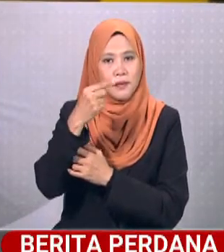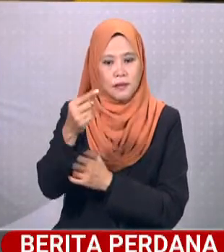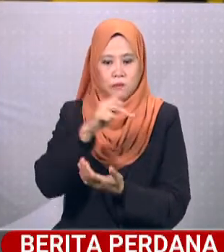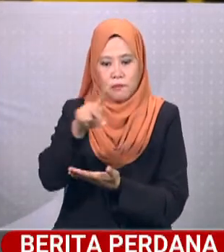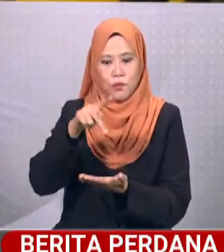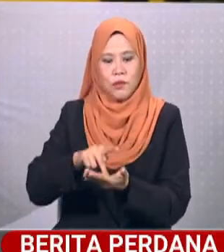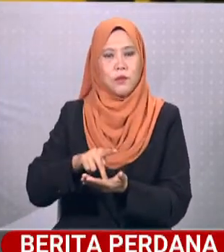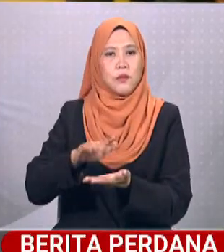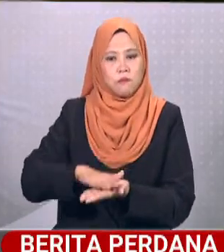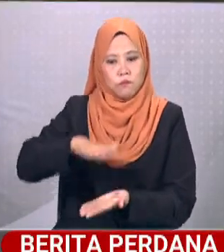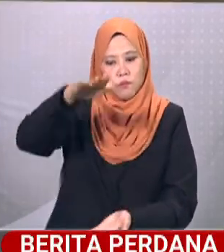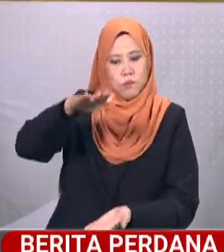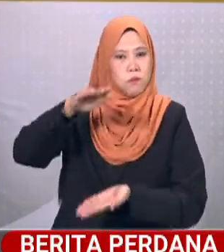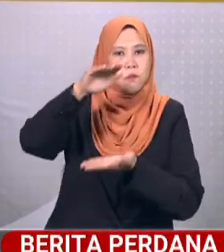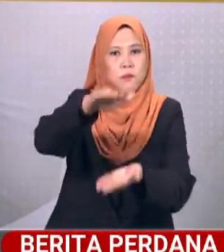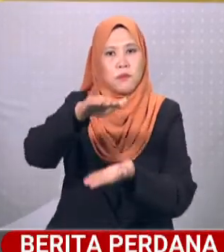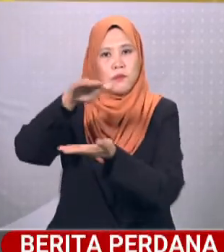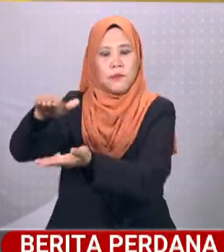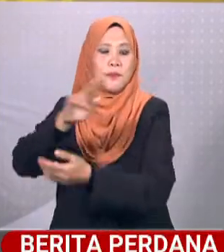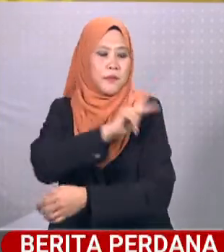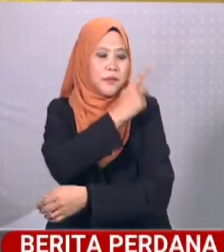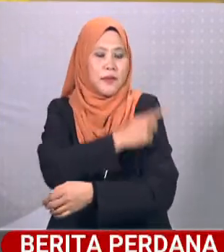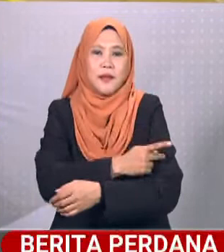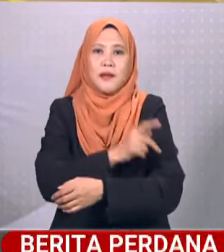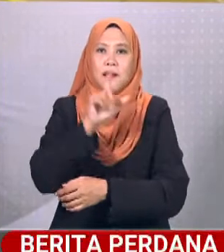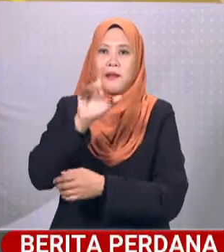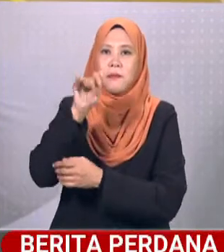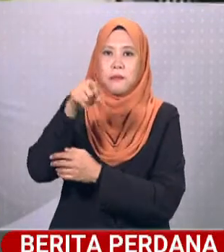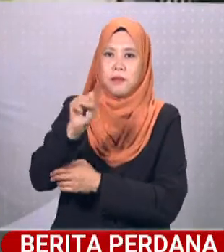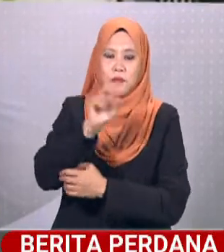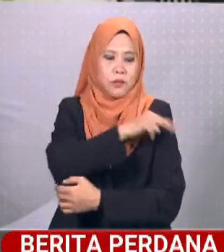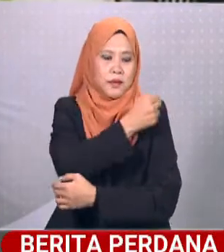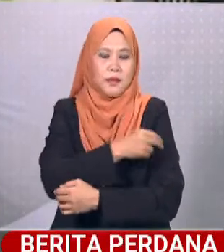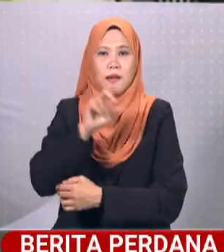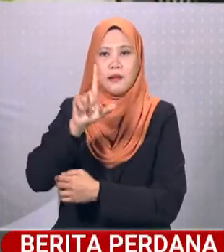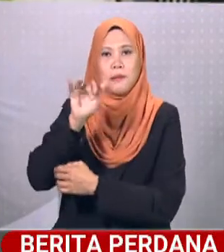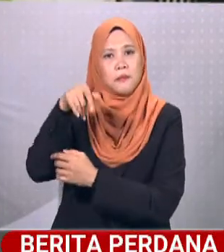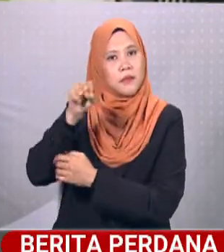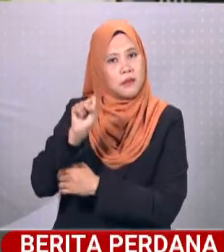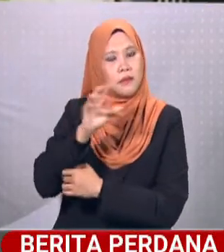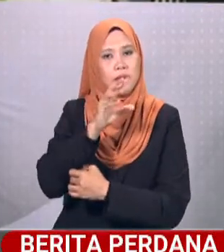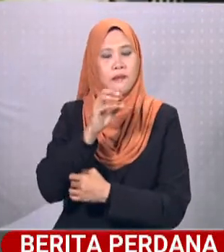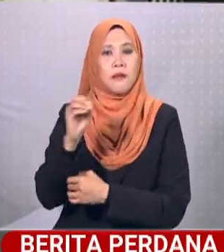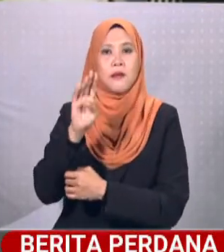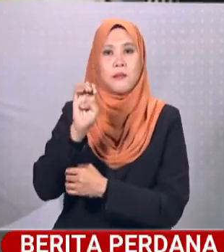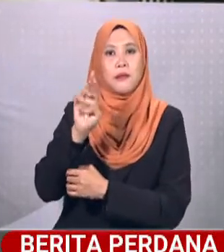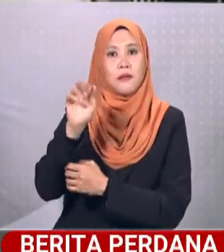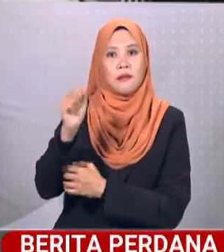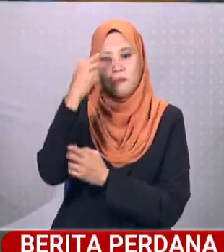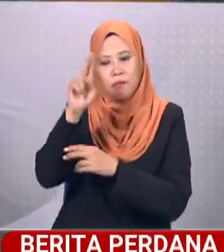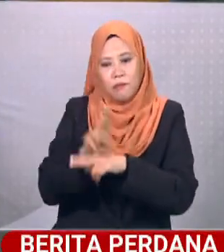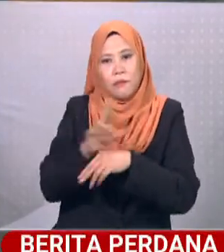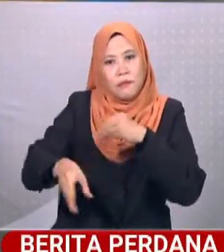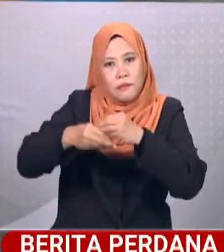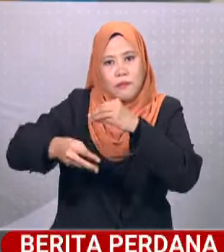telah membekalkan pelindung muka kepada Klinik Kesihatan Lipis, Hospital Lipis, Klinik Kesihatan Bra dan kegunaan